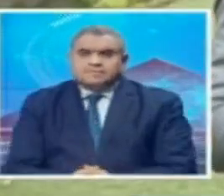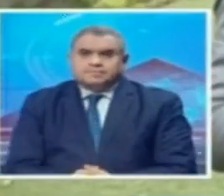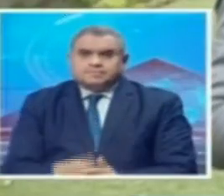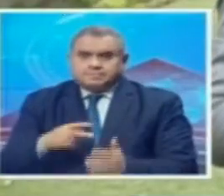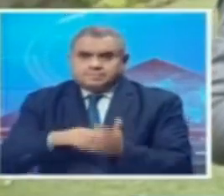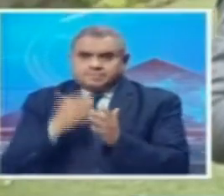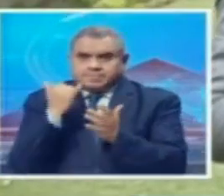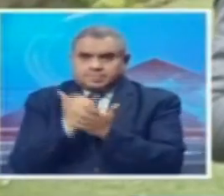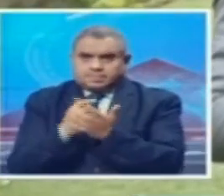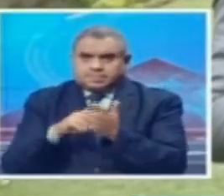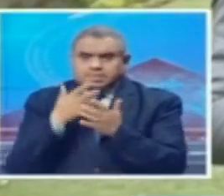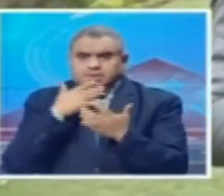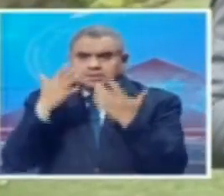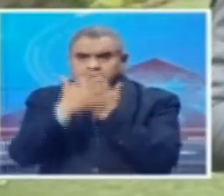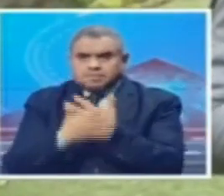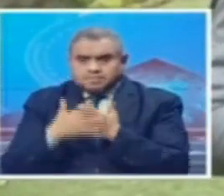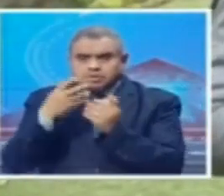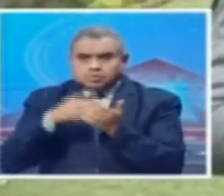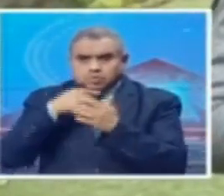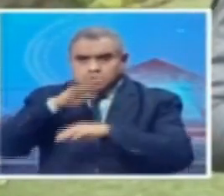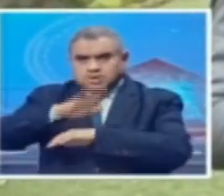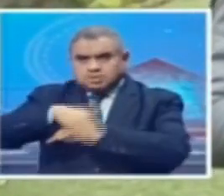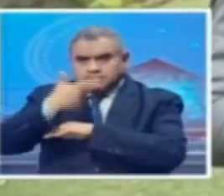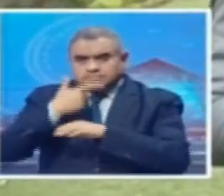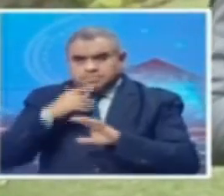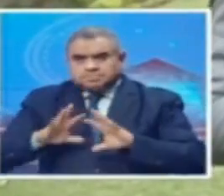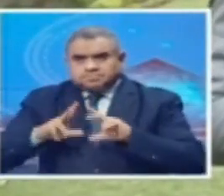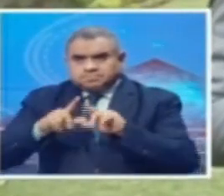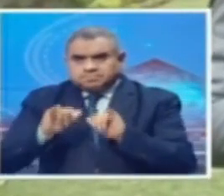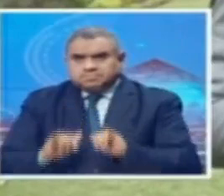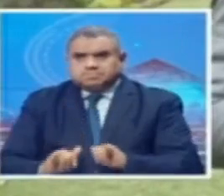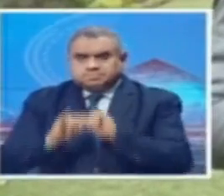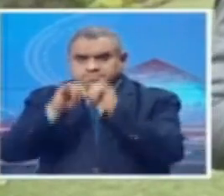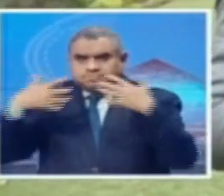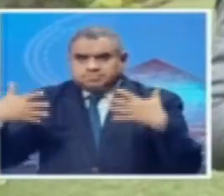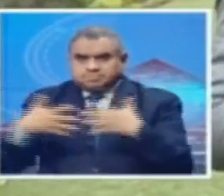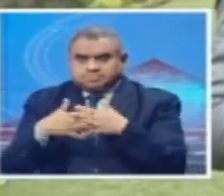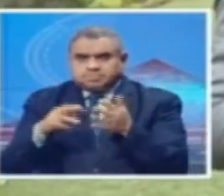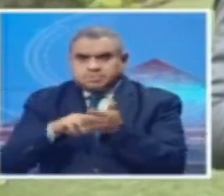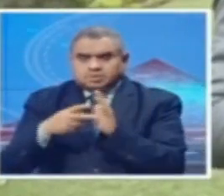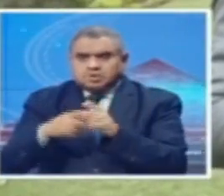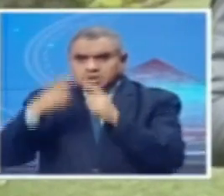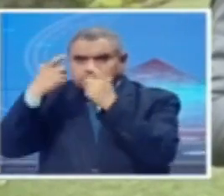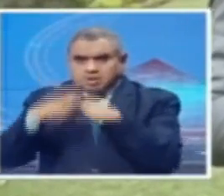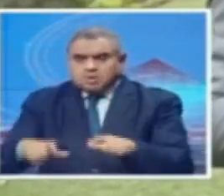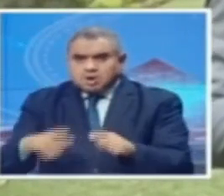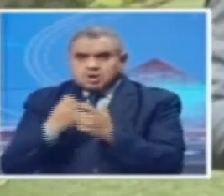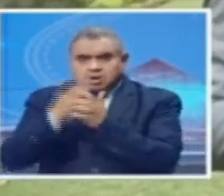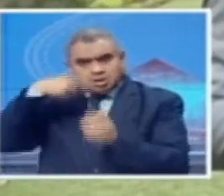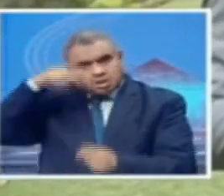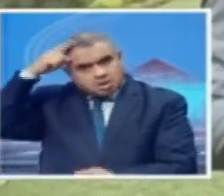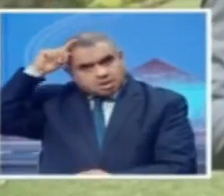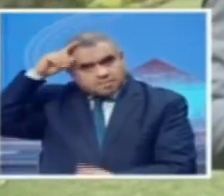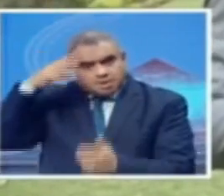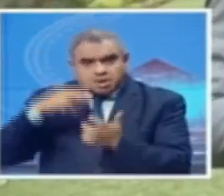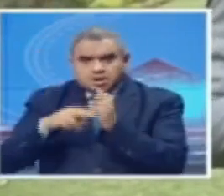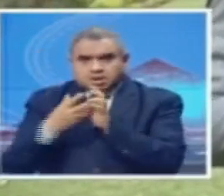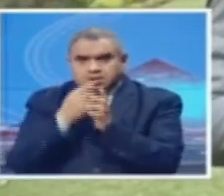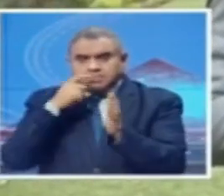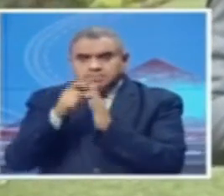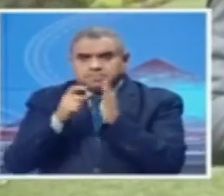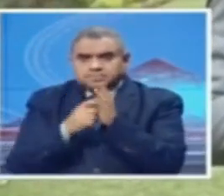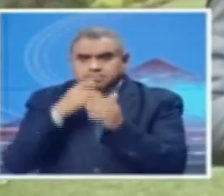سياسة ومشروعات اقتصادية متنامية، تسير العلاقات بين القاهرة وبودابست بوتيرة يصفها